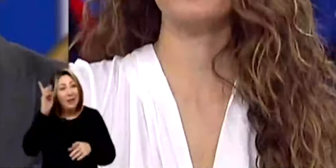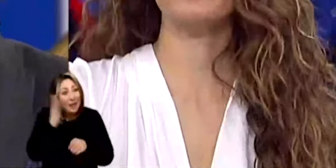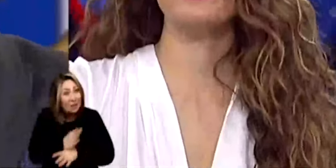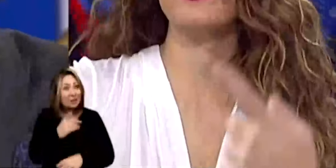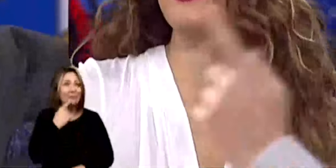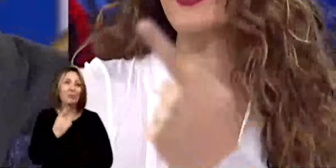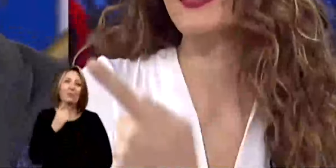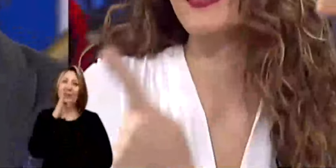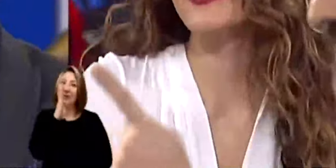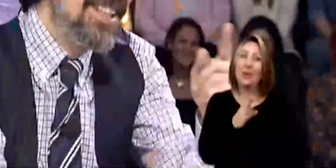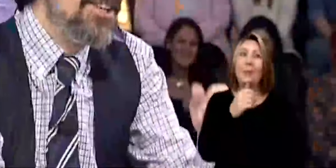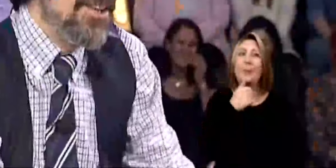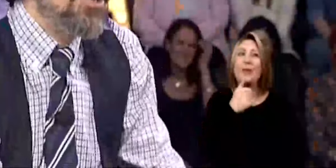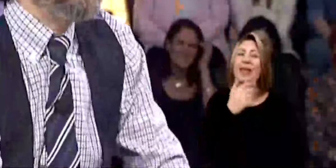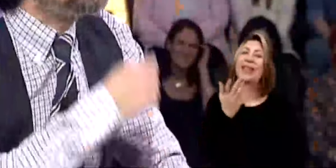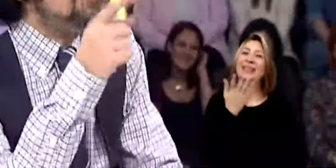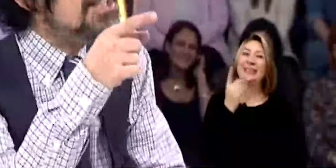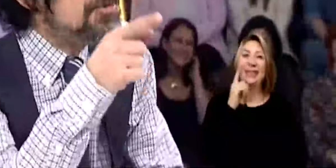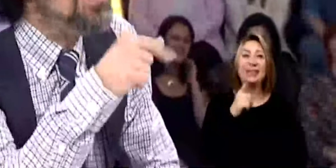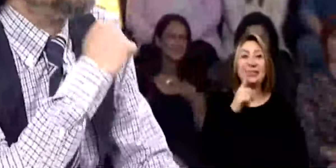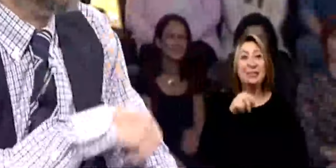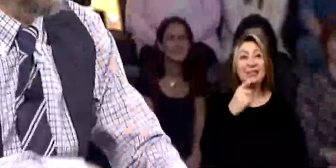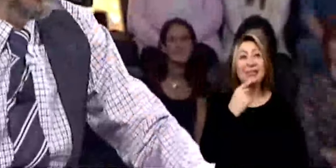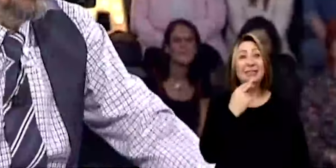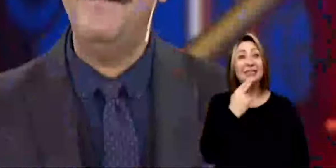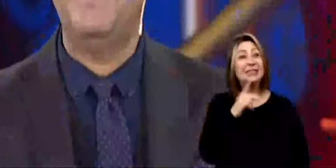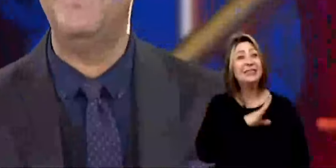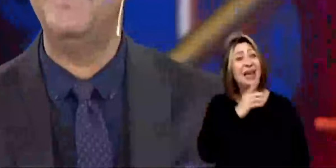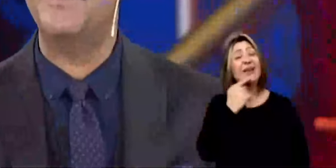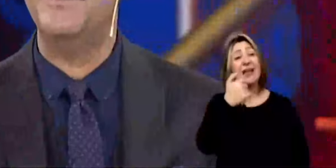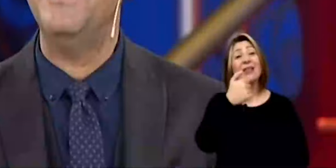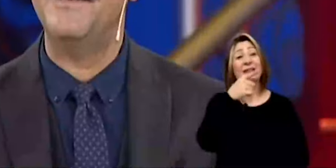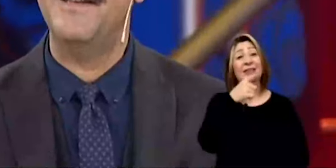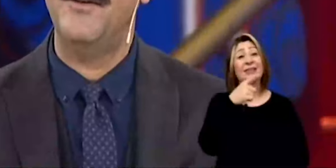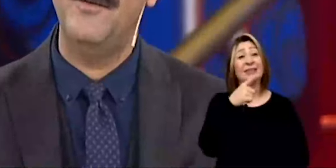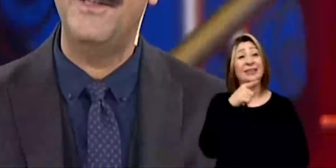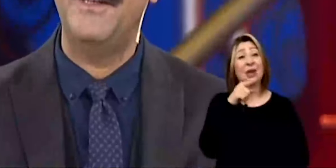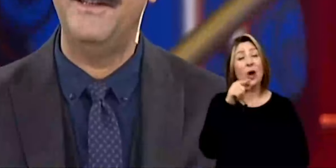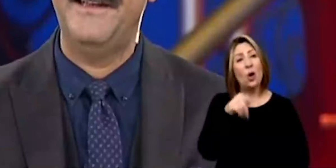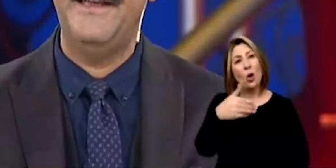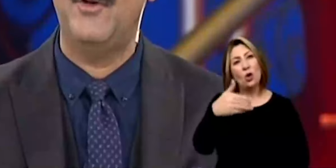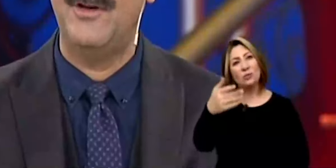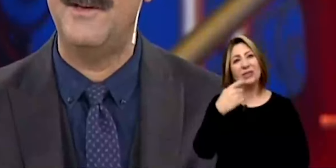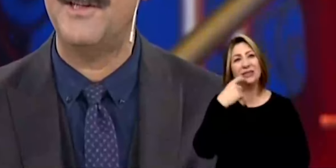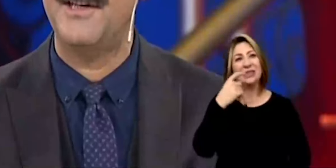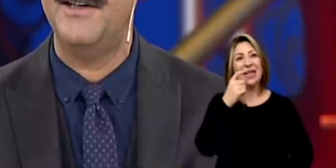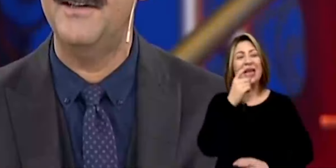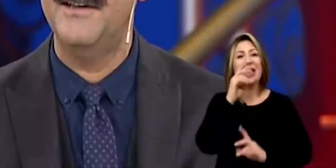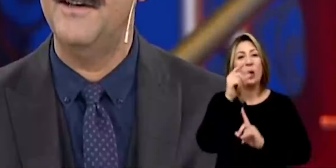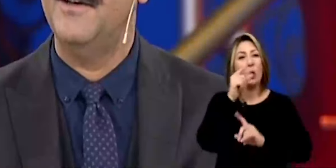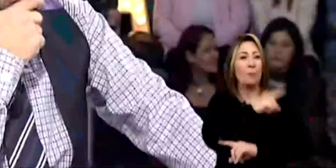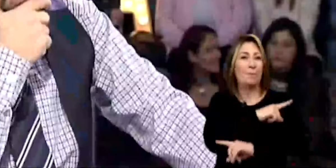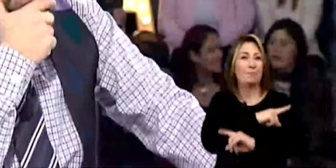Ciddi misin? Vallahi bak, ciddiyim. Bak babalar nasıl işte görüyorsun. Seninkisi şimdi 6 yaşında. Evet 6 yaşında. Evet. İşte önümüzdeki yıl ilkokula